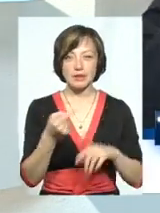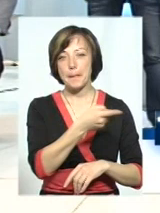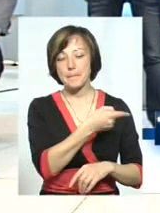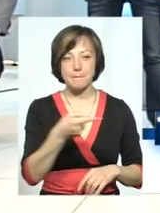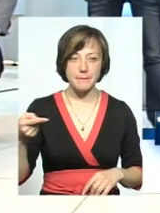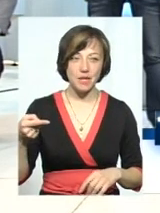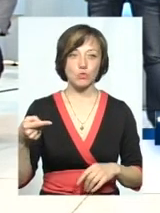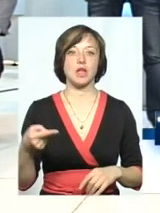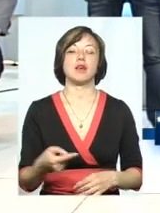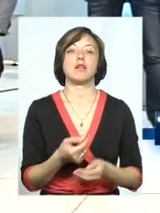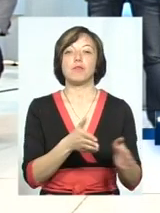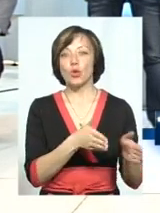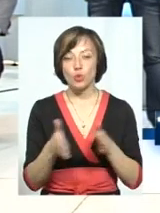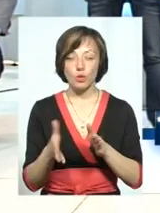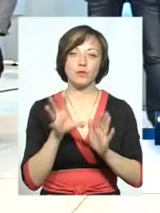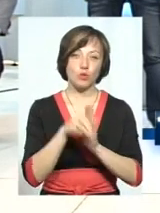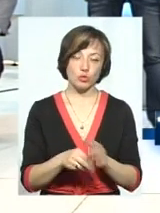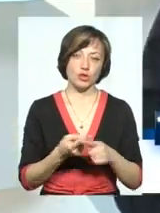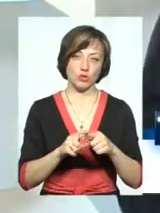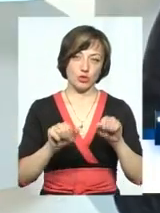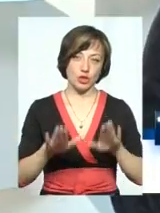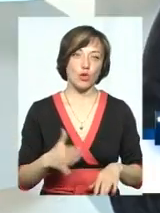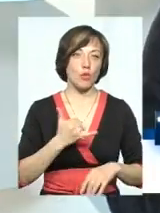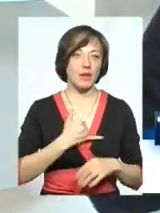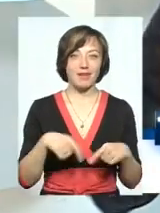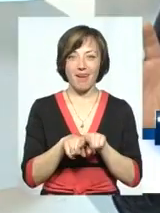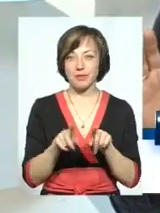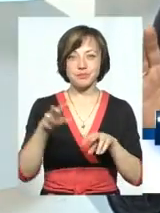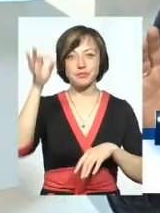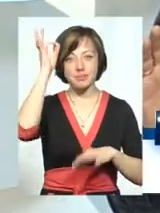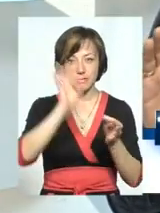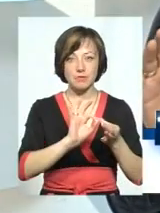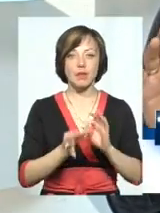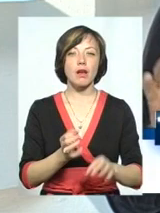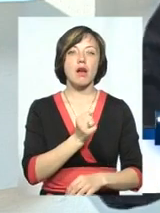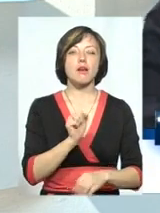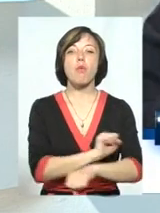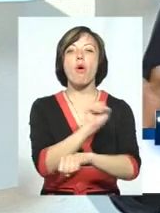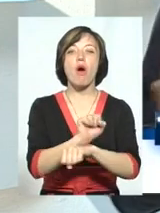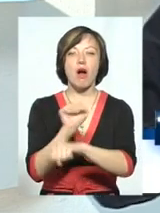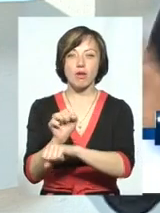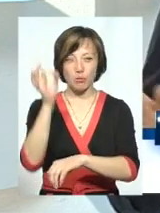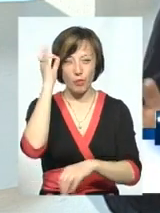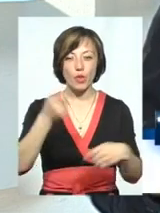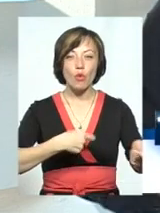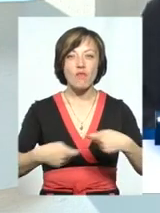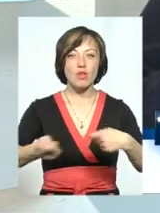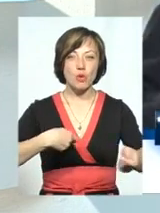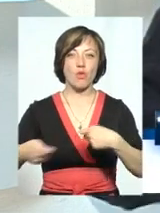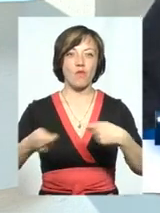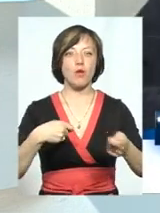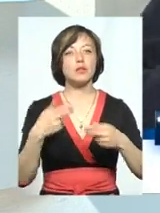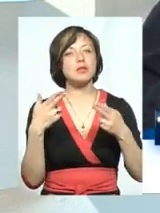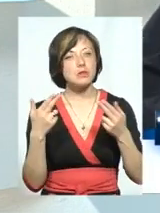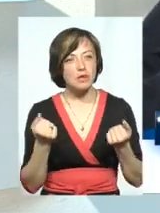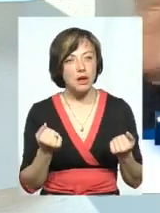в підготовці, в тому числі до цього рішення. У мене така аналогія, це як з блокадою була. Да? Всі торгували. Да,